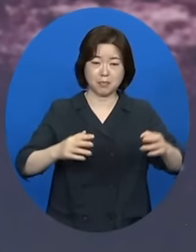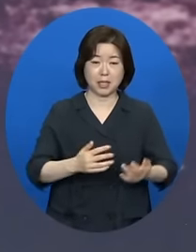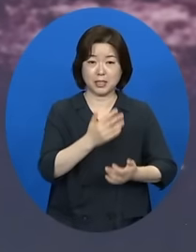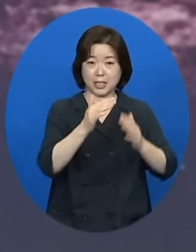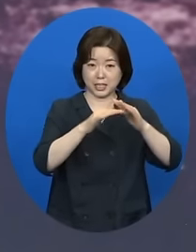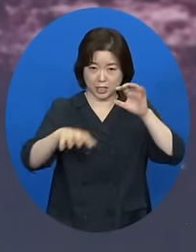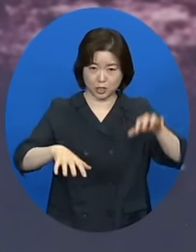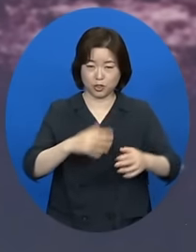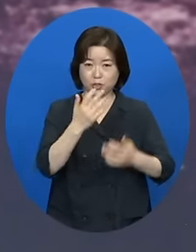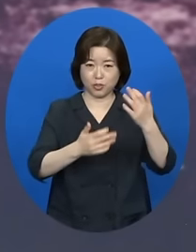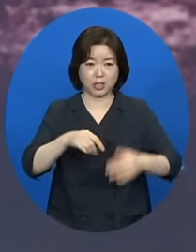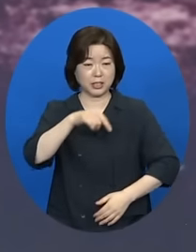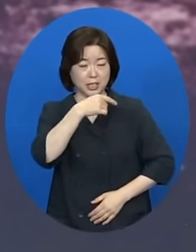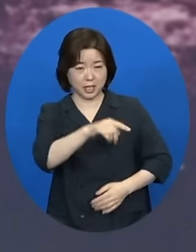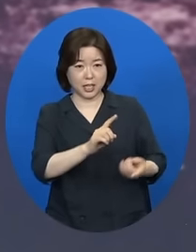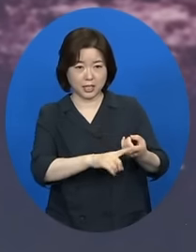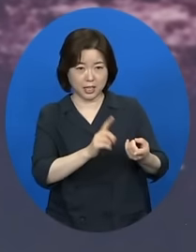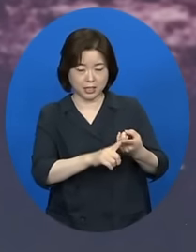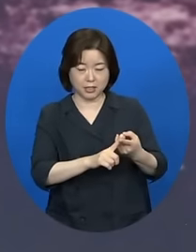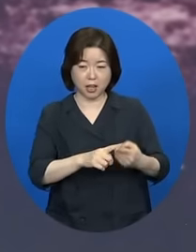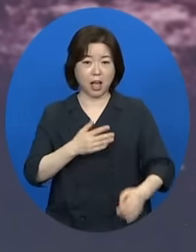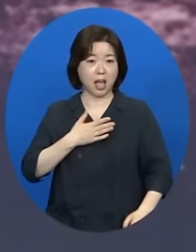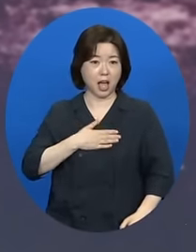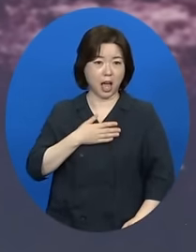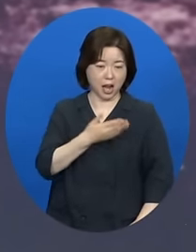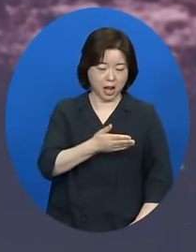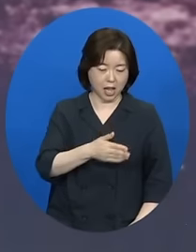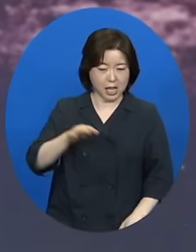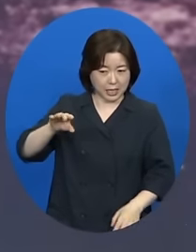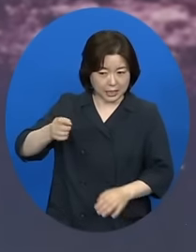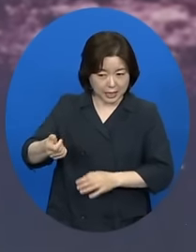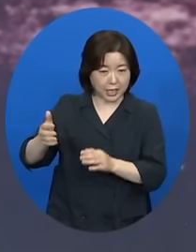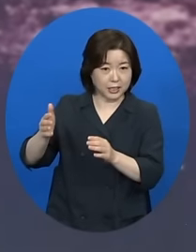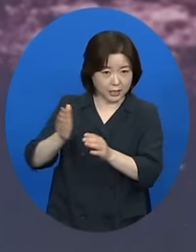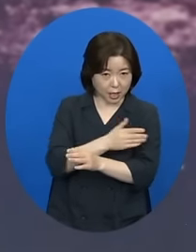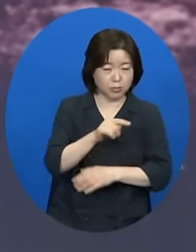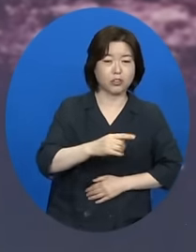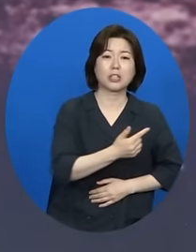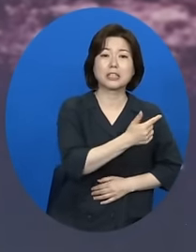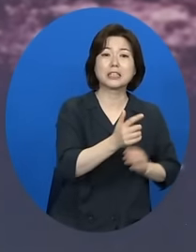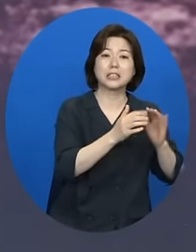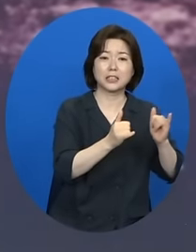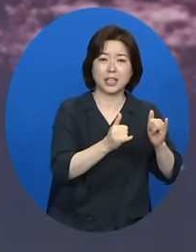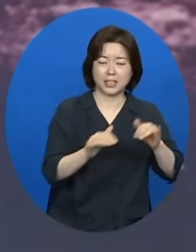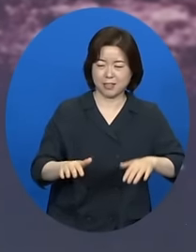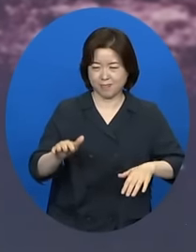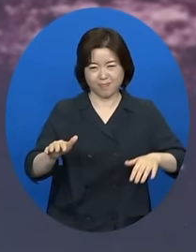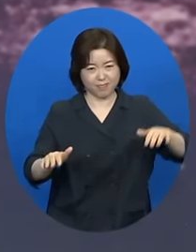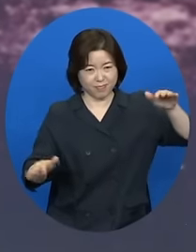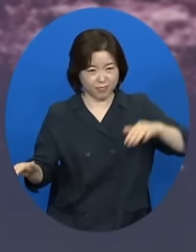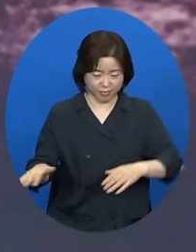너는 여호와를 알라하지 아니하리니 이는 작은 자로부터 큰 자까지 다 나를 알기 때문이라 내가 그들의 악행을 사하고 다시는 그